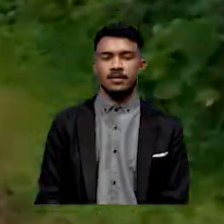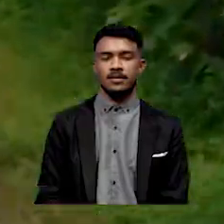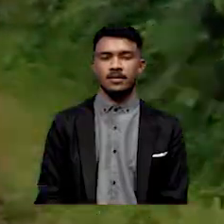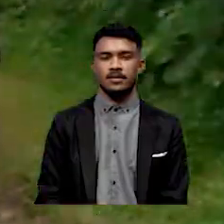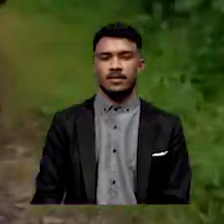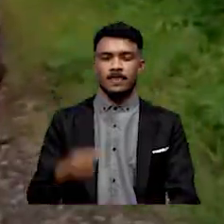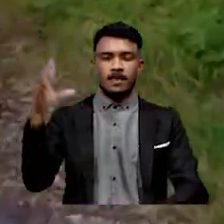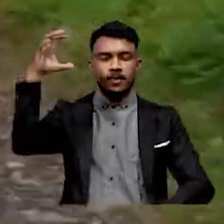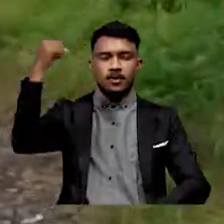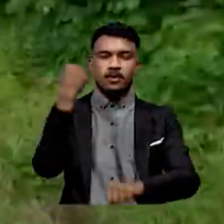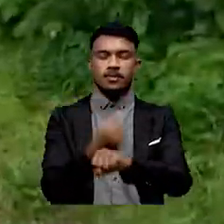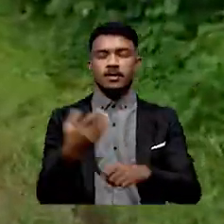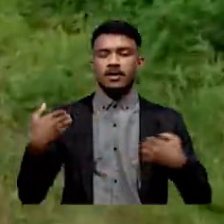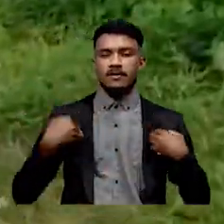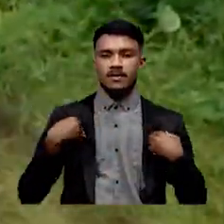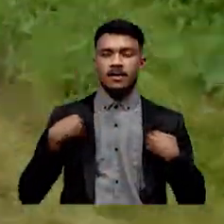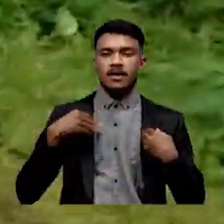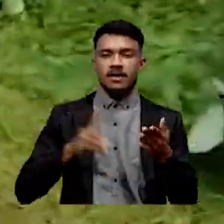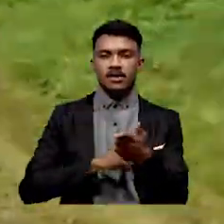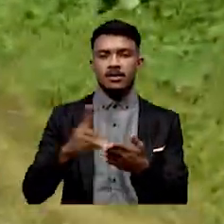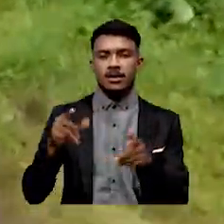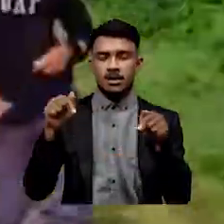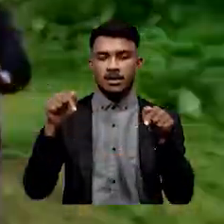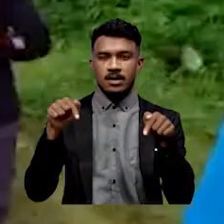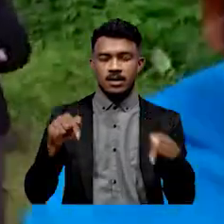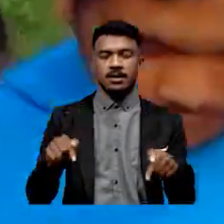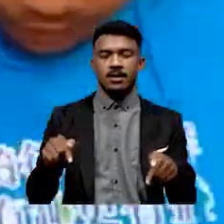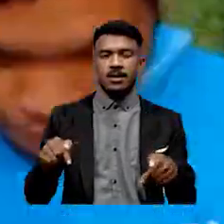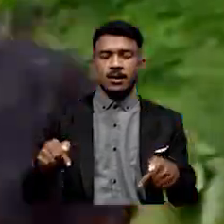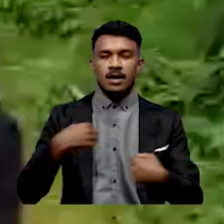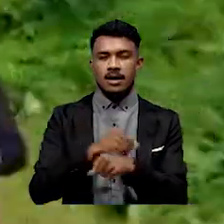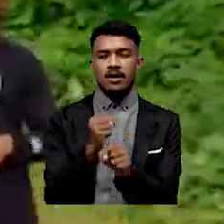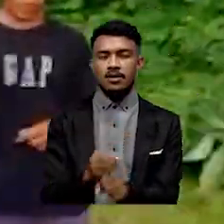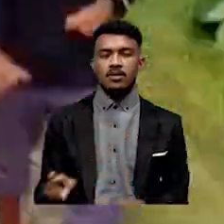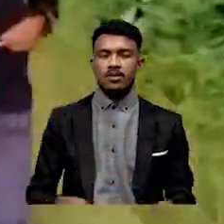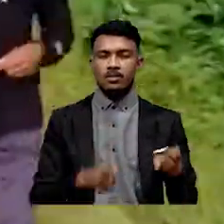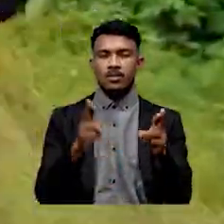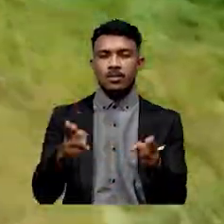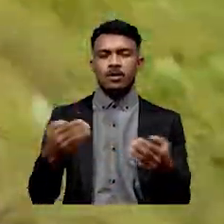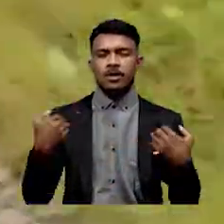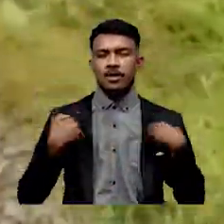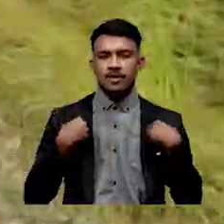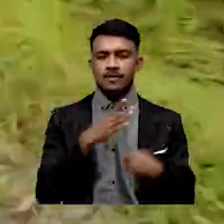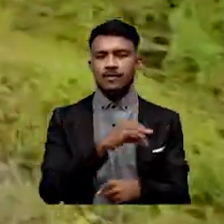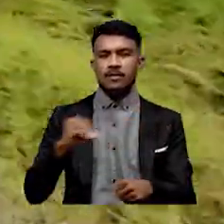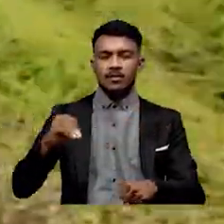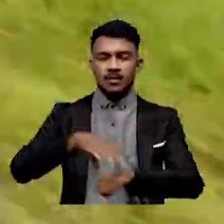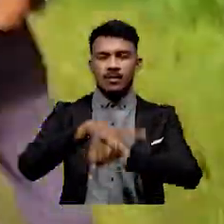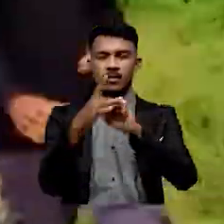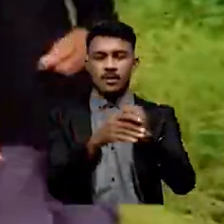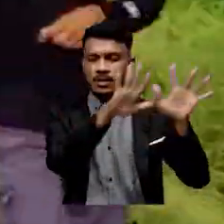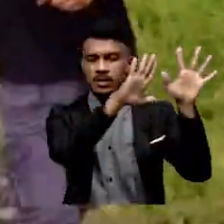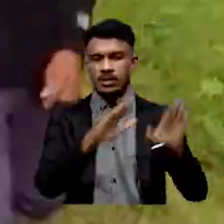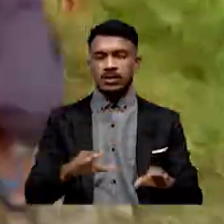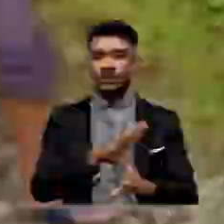Udam bot nibe akontesi ia semana ni provoka mota ia fatin-fatin tun makas hori hamosu inunda saun no sobu kumudadi baluni